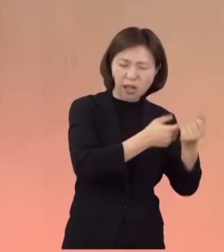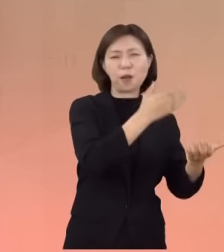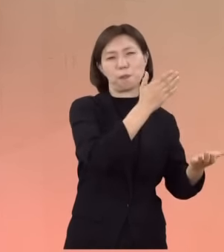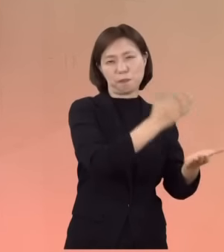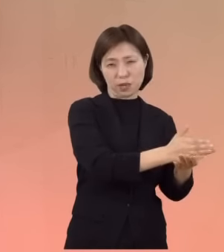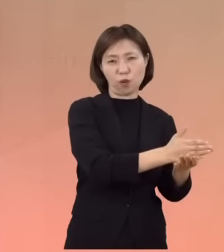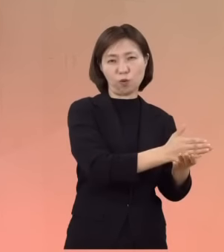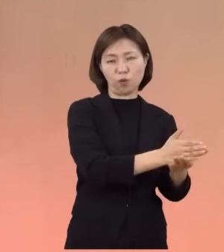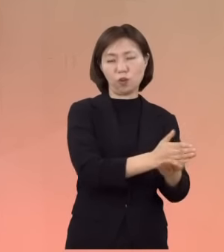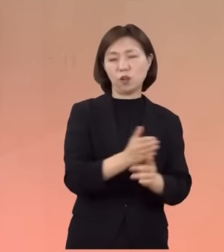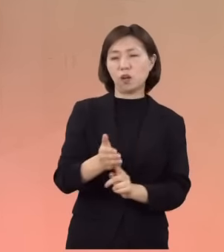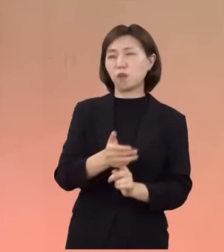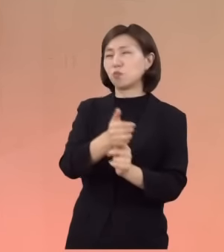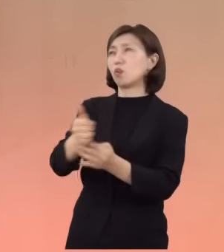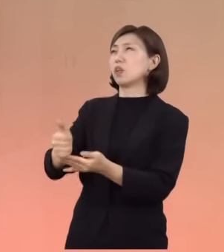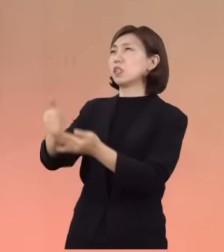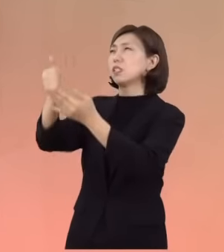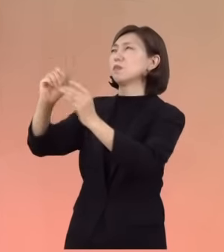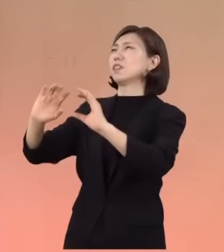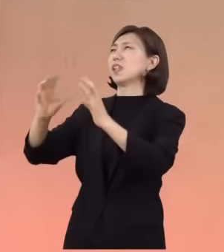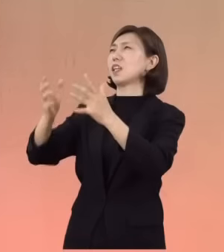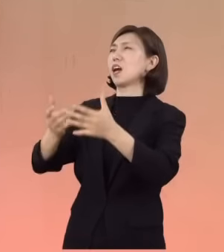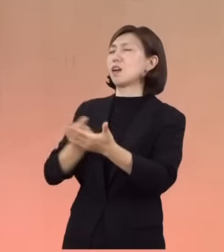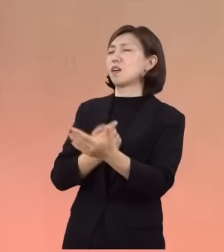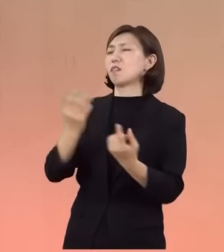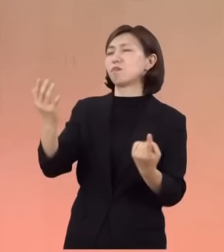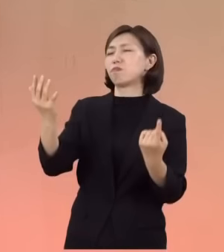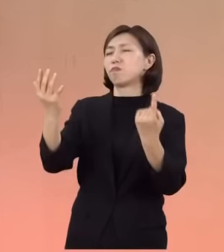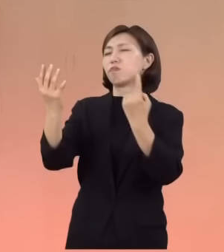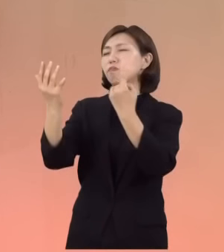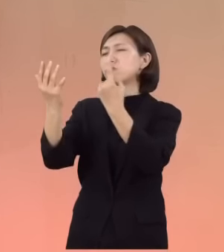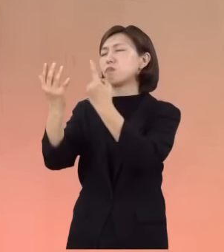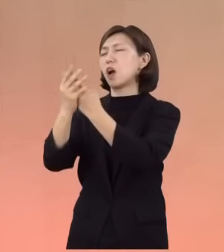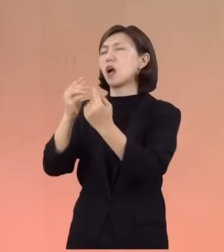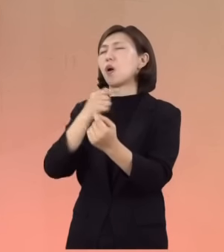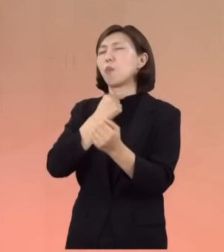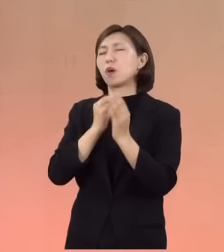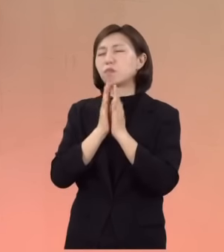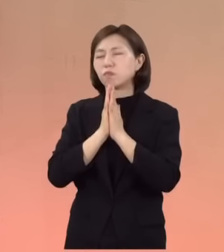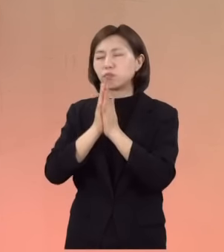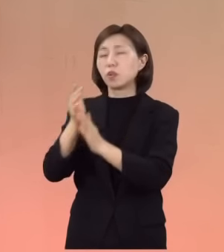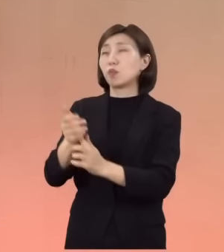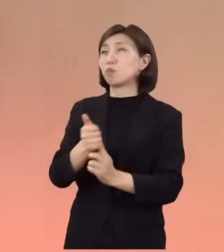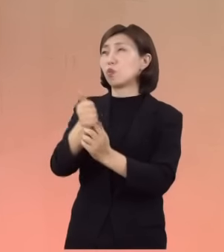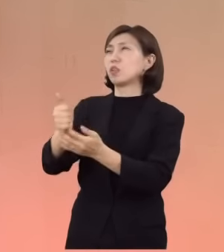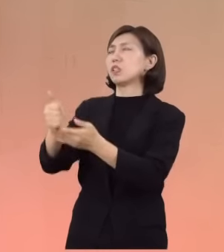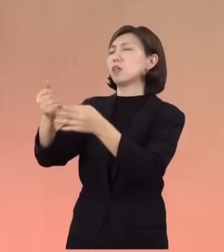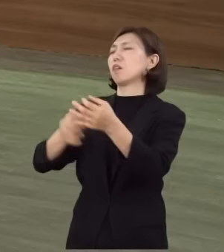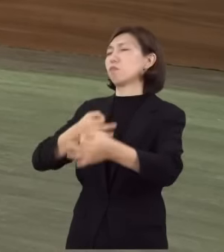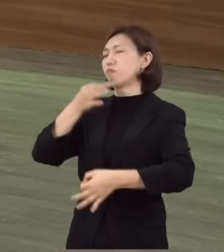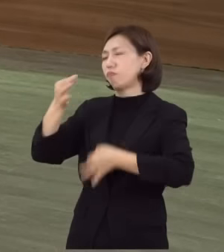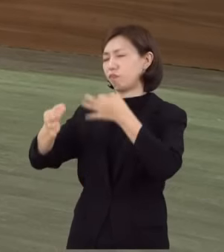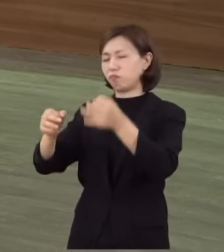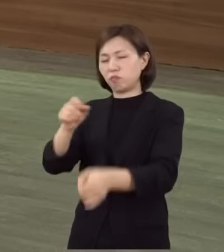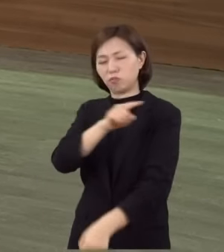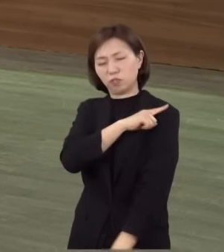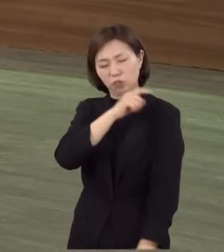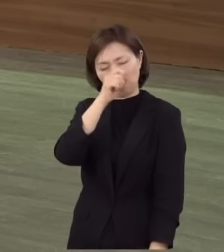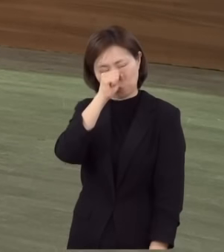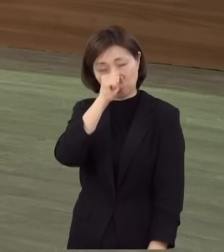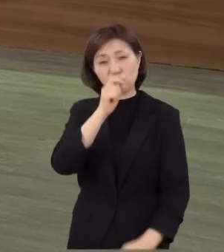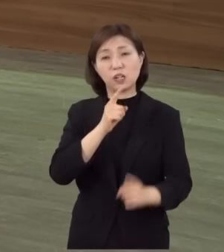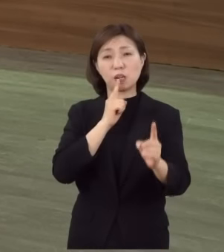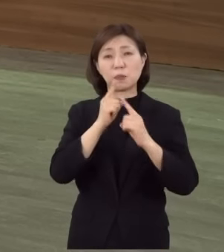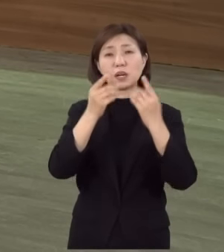권해야 한다오 그래야 수명이 다하지 않는 경우 왕생을 구하는